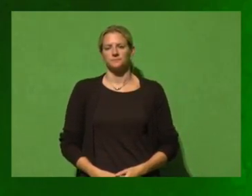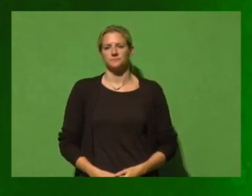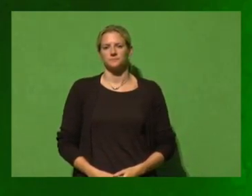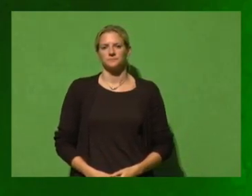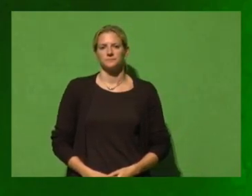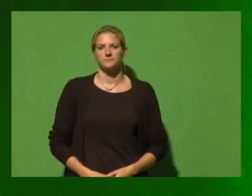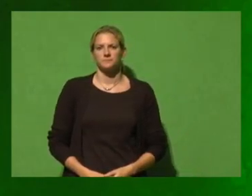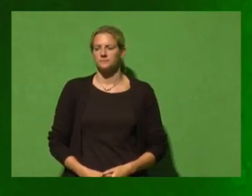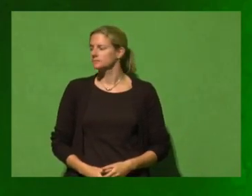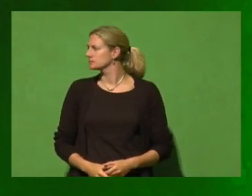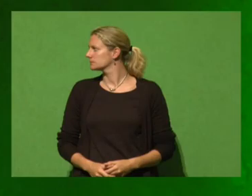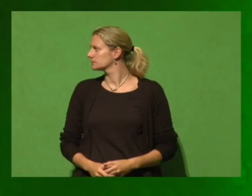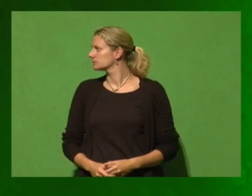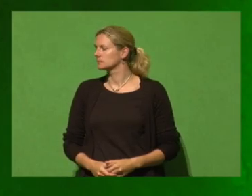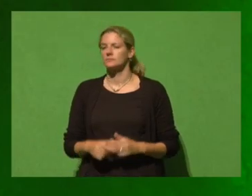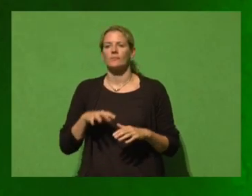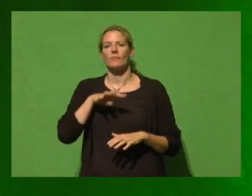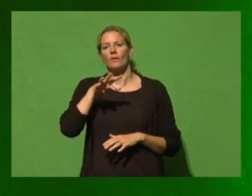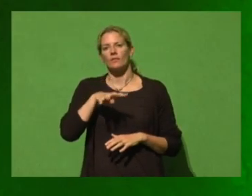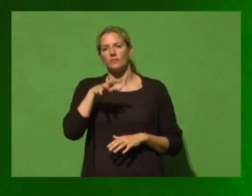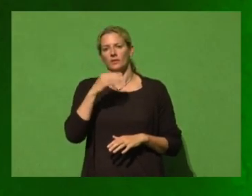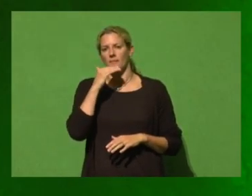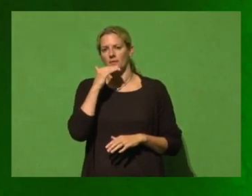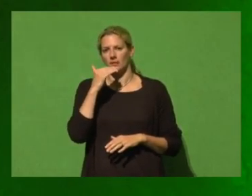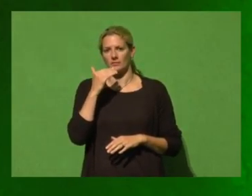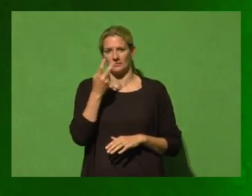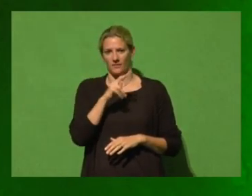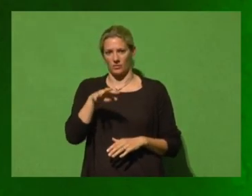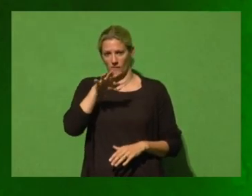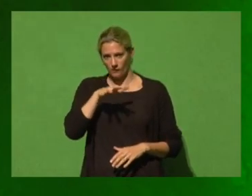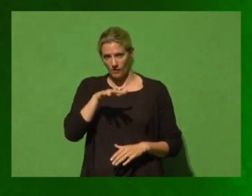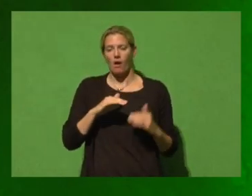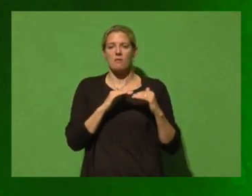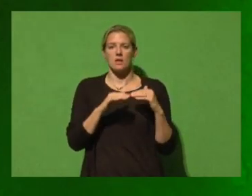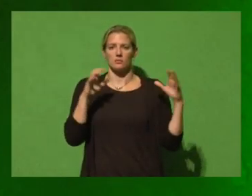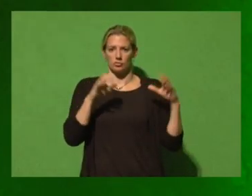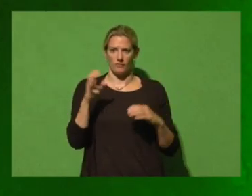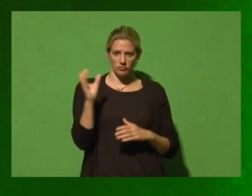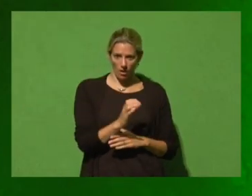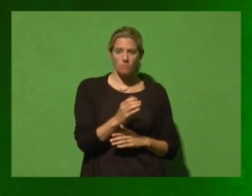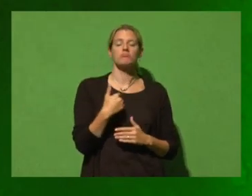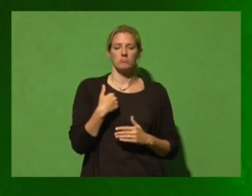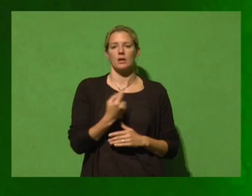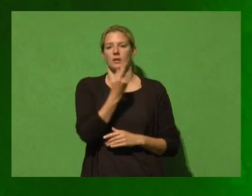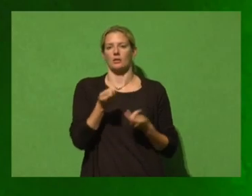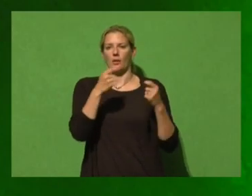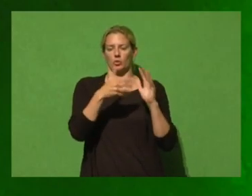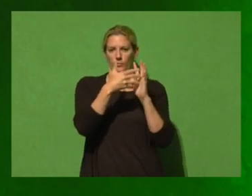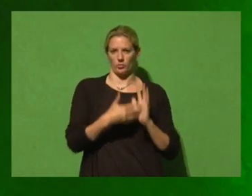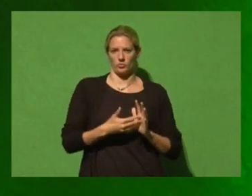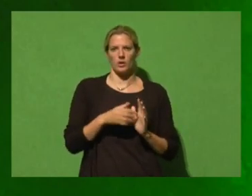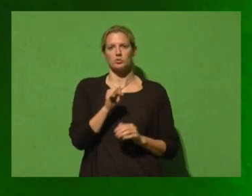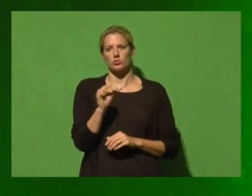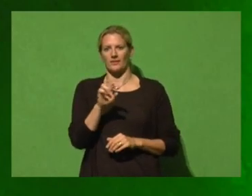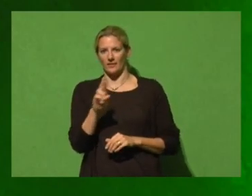Wir haben hier am 14.03. dieses Jahres in der Landesgeschäftsstelle den Jahresabschluss geprüft. Das waren Susanne Rickers, Martin Hase